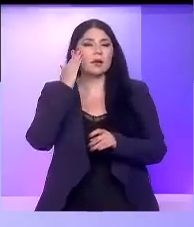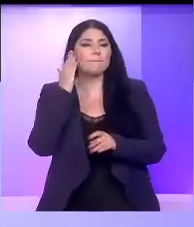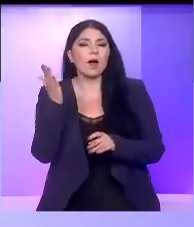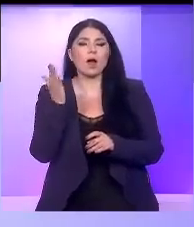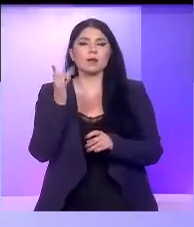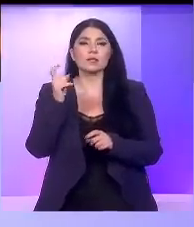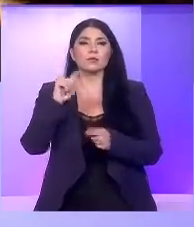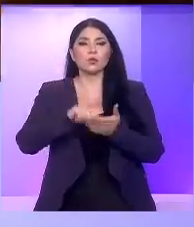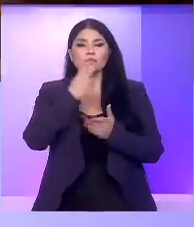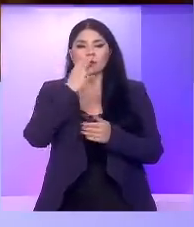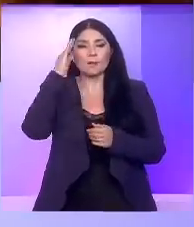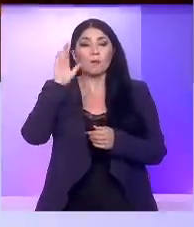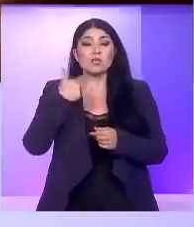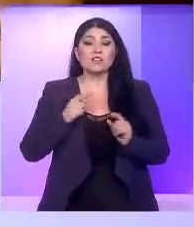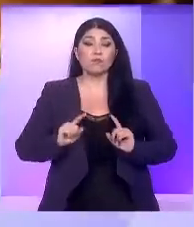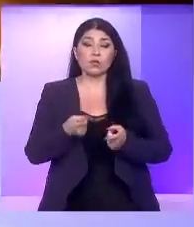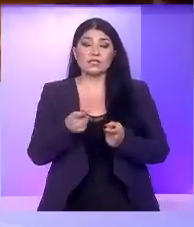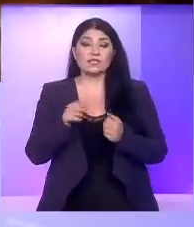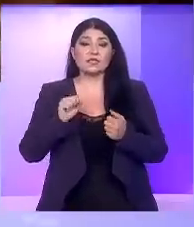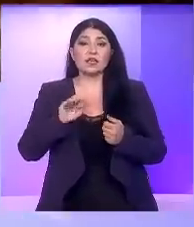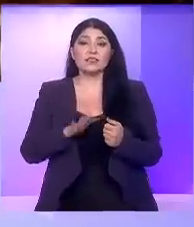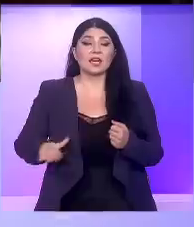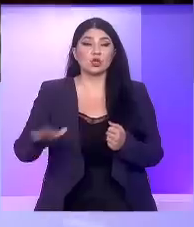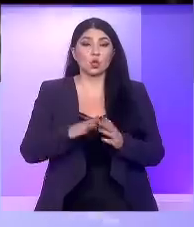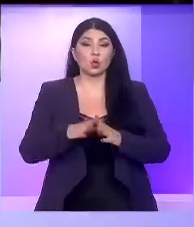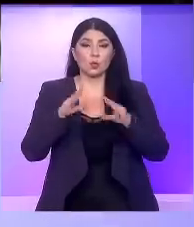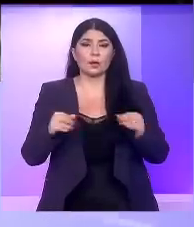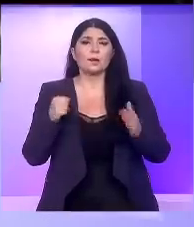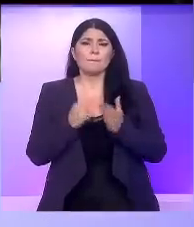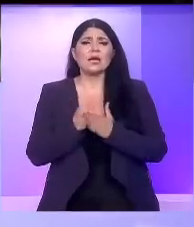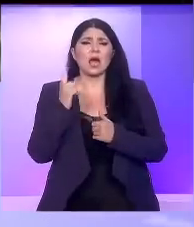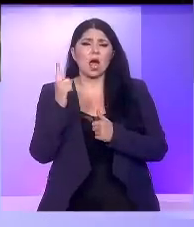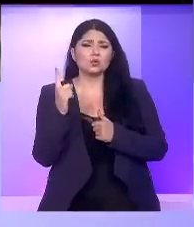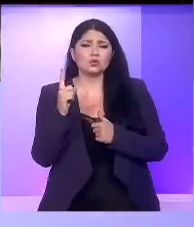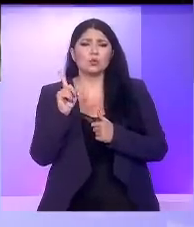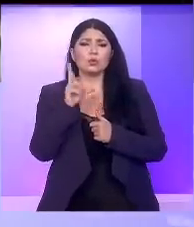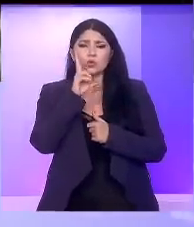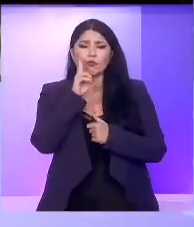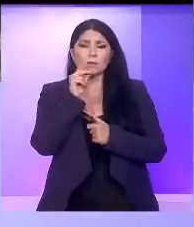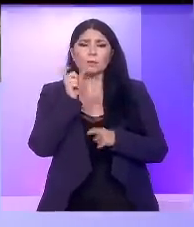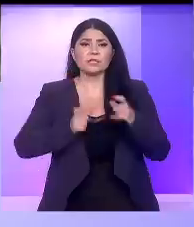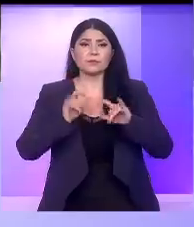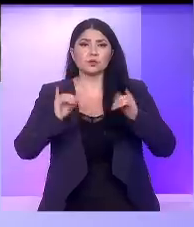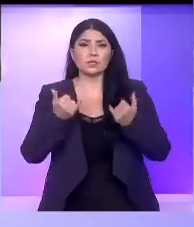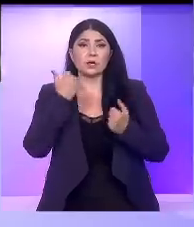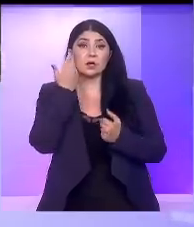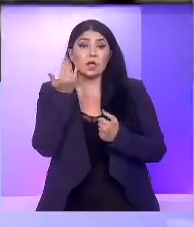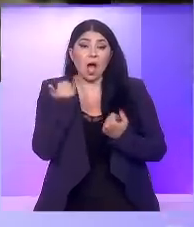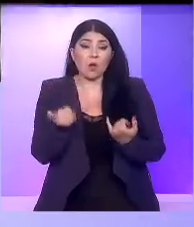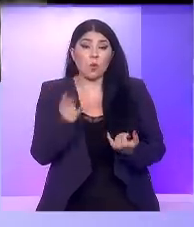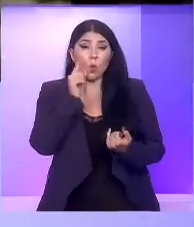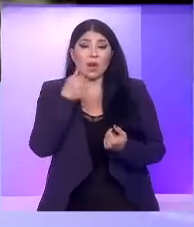afecteze teritoriul României. Dar până acolo discutăm despre această situație în care Ucraina este pur și